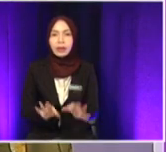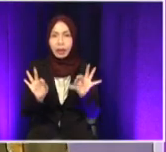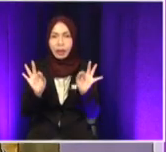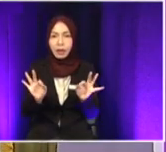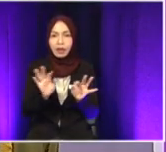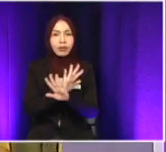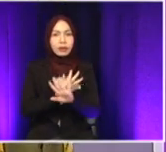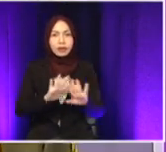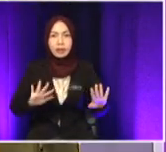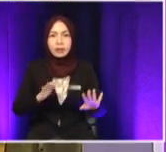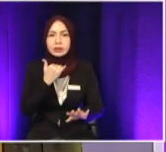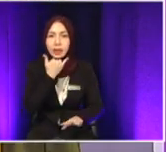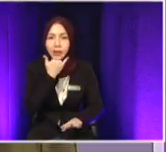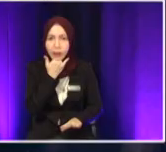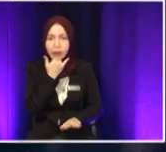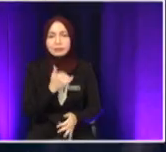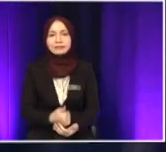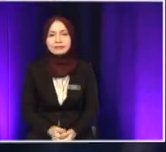Oke baik